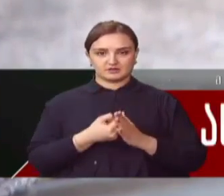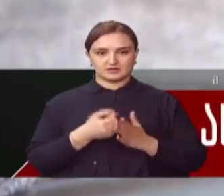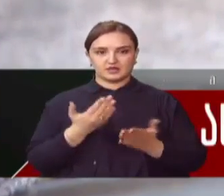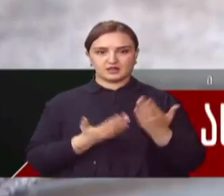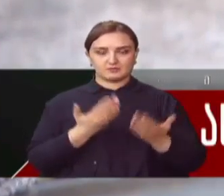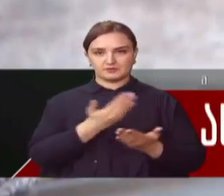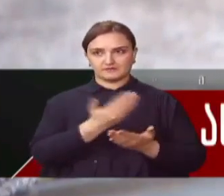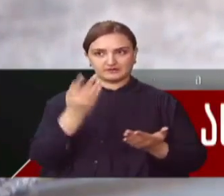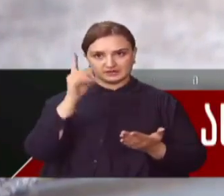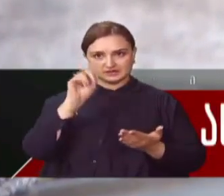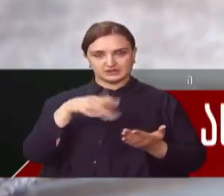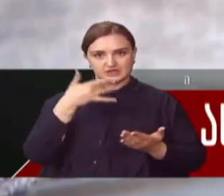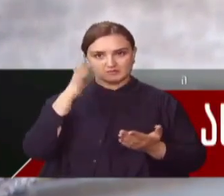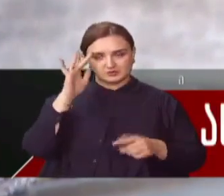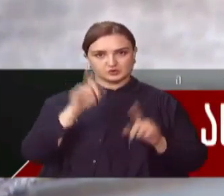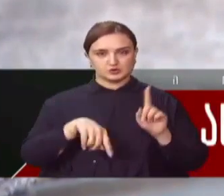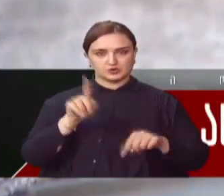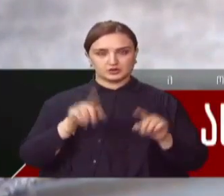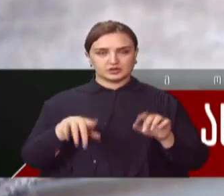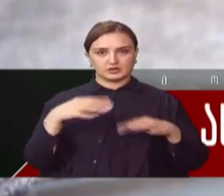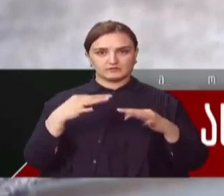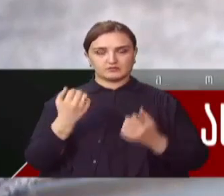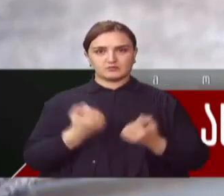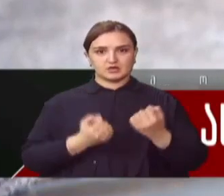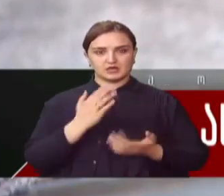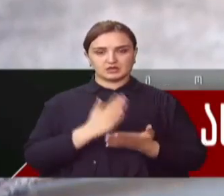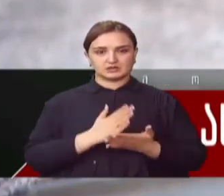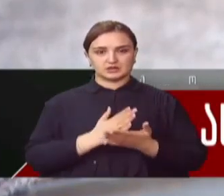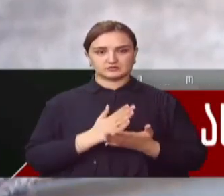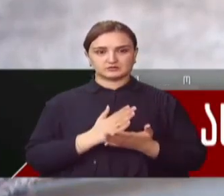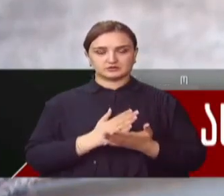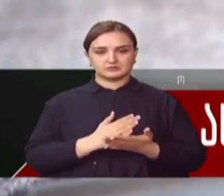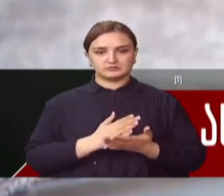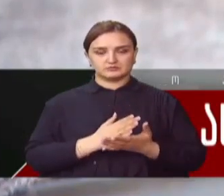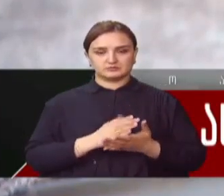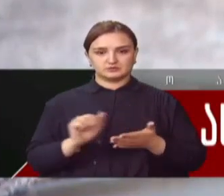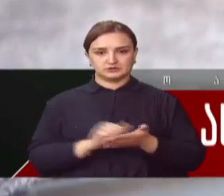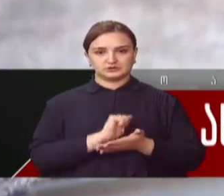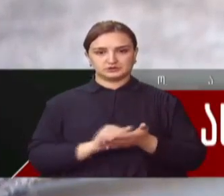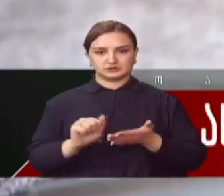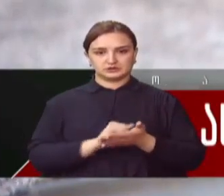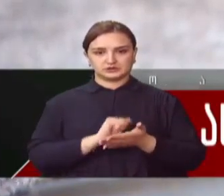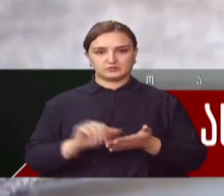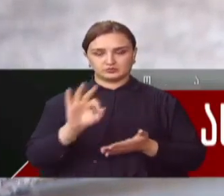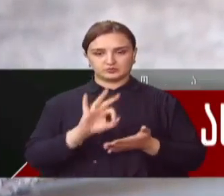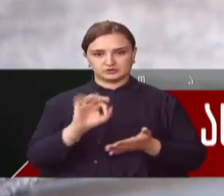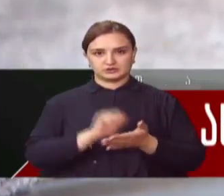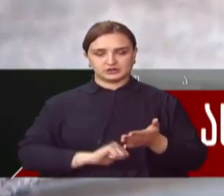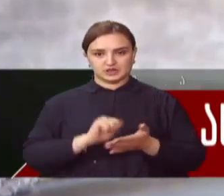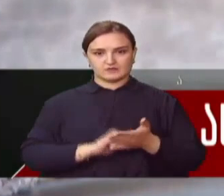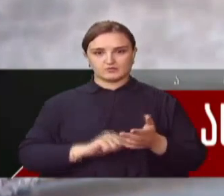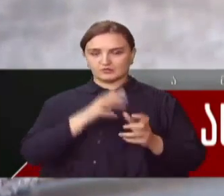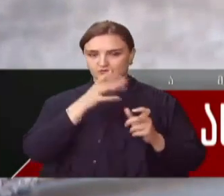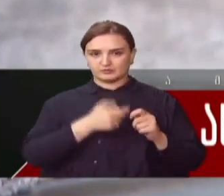ro amerikashi zogiert mankanas aks eseti sabutis gamo uzebs kholme